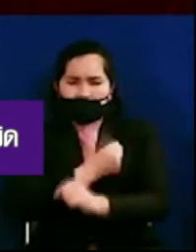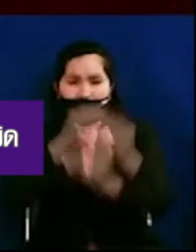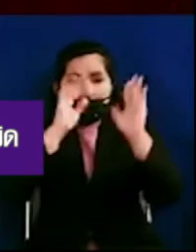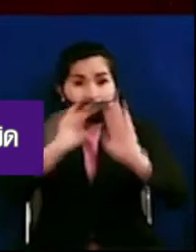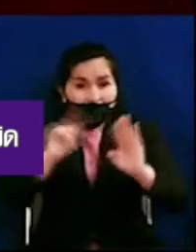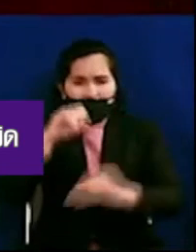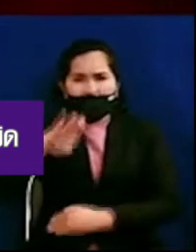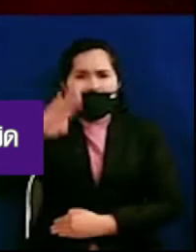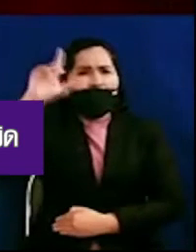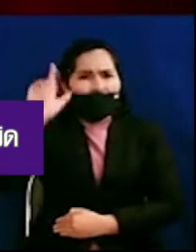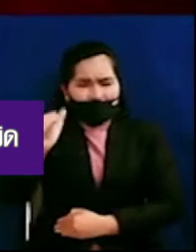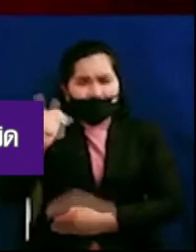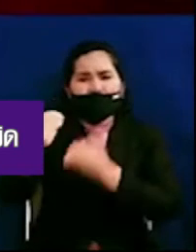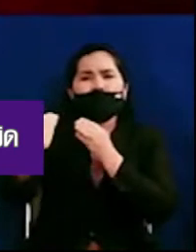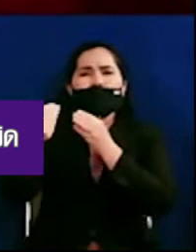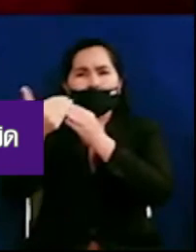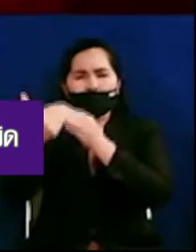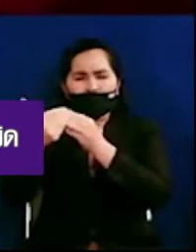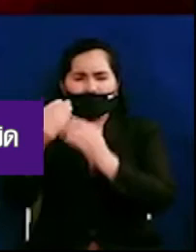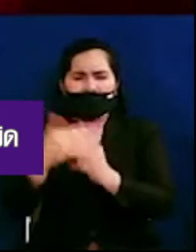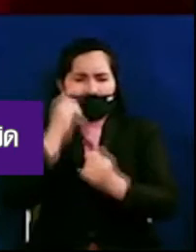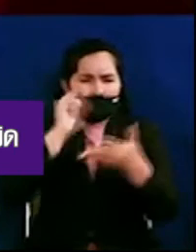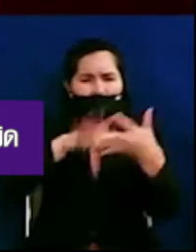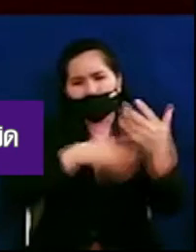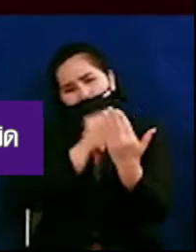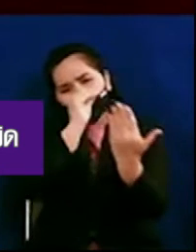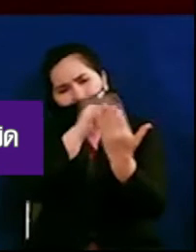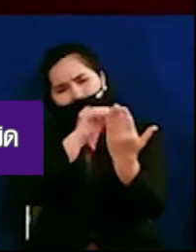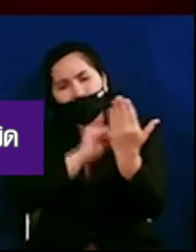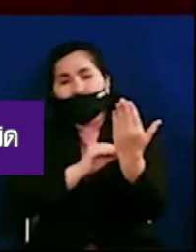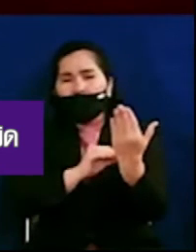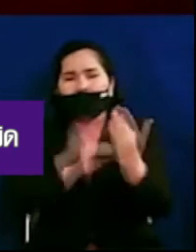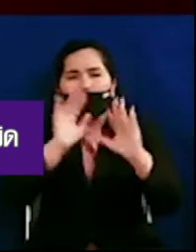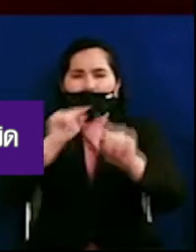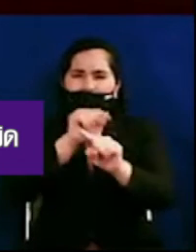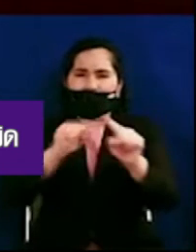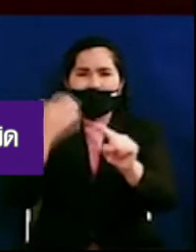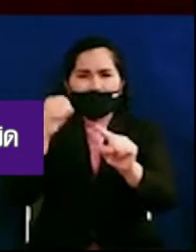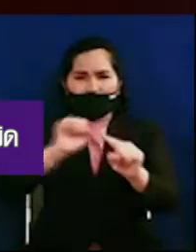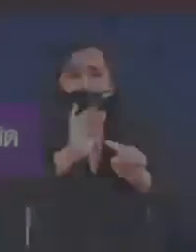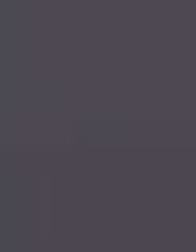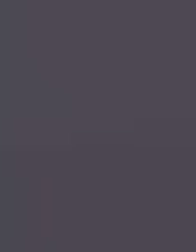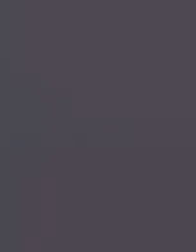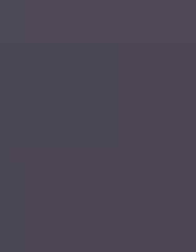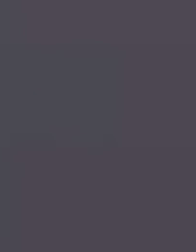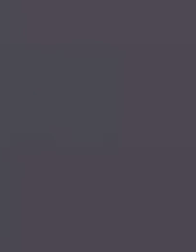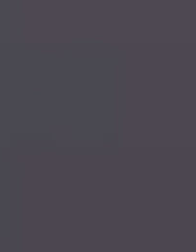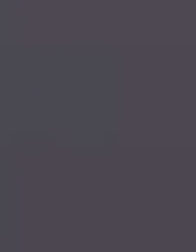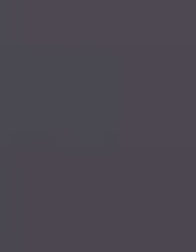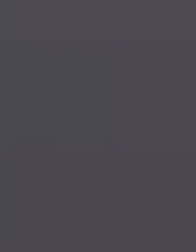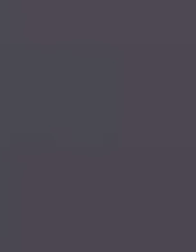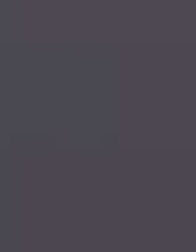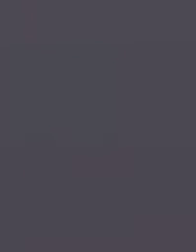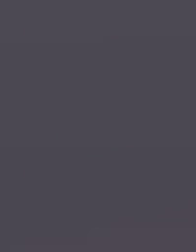รือกับกระทรวงสาธารณสุขไม่ใช่จำนวนที่เขามาเสนอขายกับประเทศไทยโดยตัวเลขดังกล่าวเกิดจากการประมาณการของ